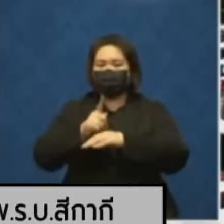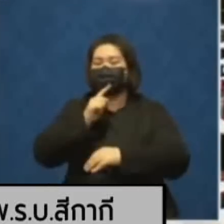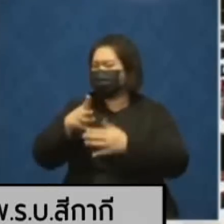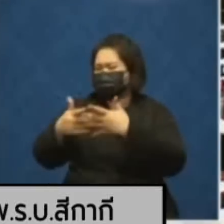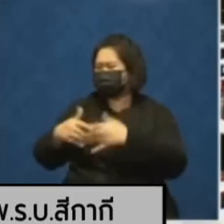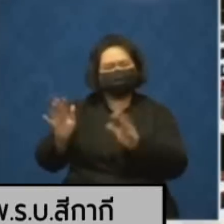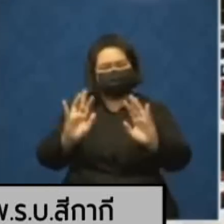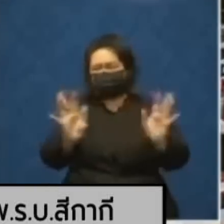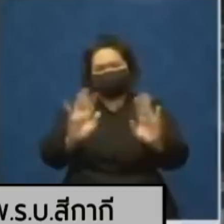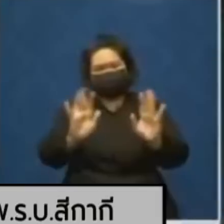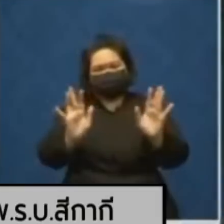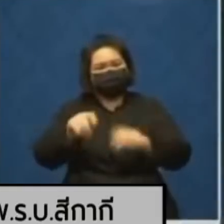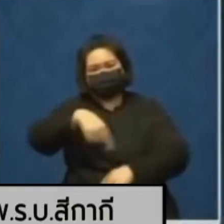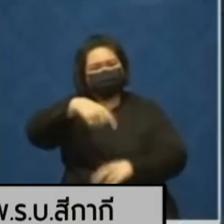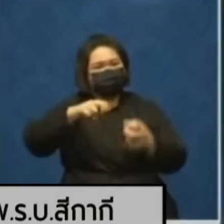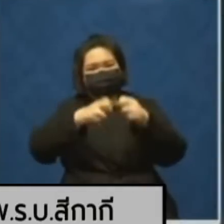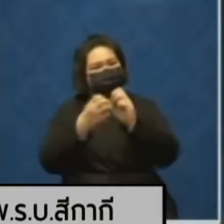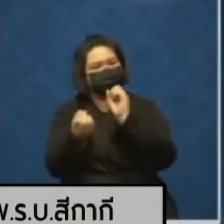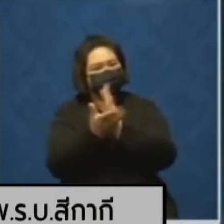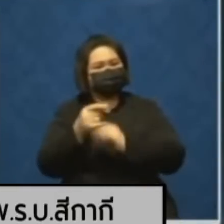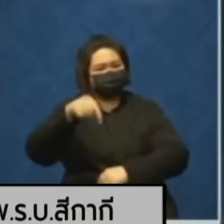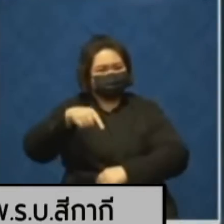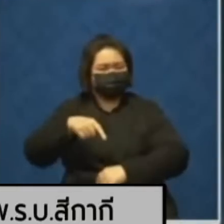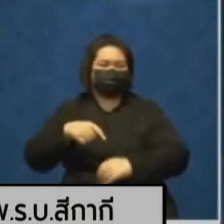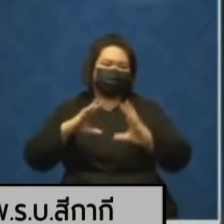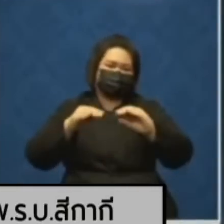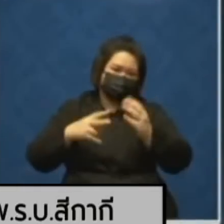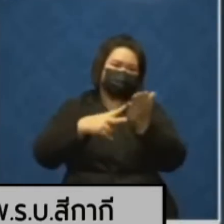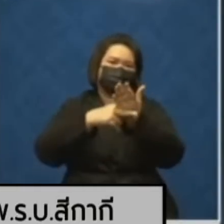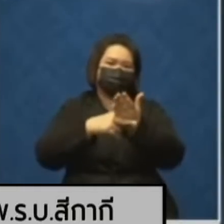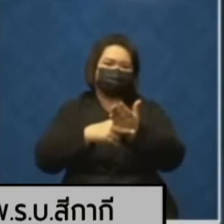ไม่เป็ไร ?บ้านเมองเสียหาย สภา กเสียหาย